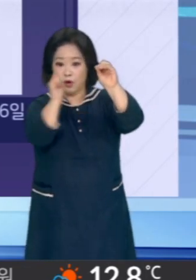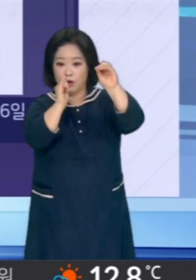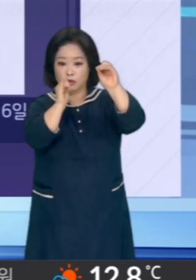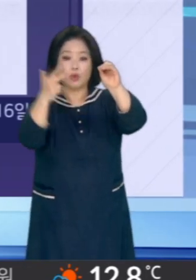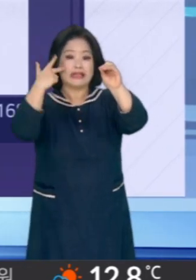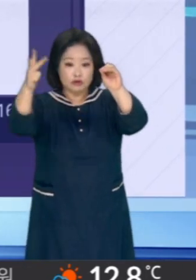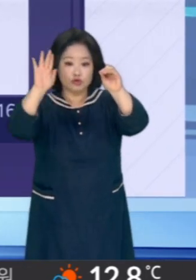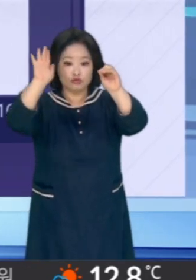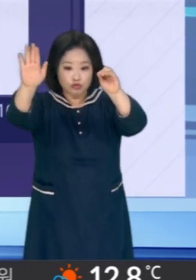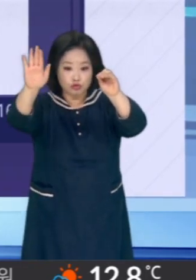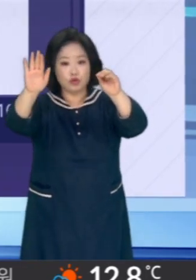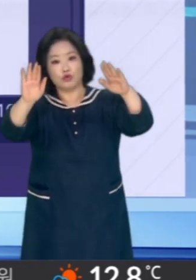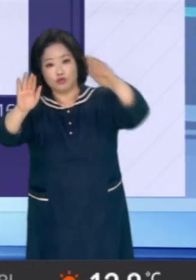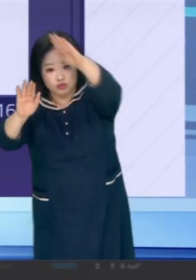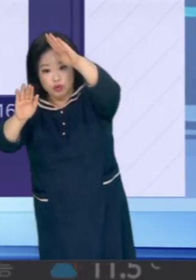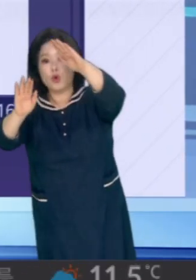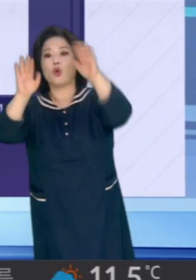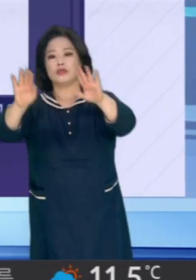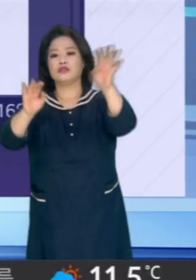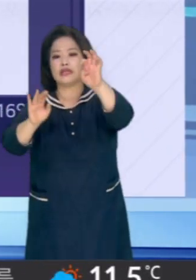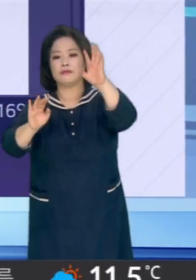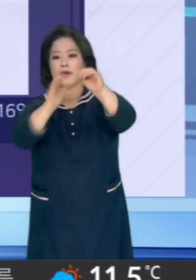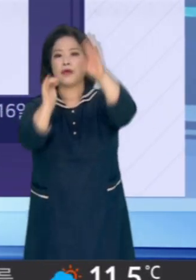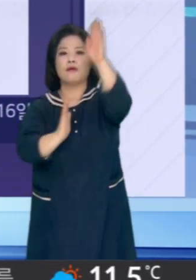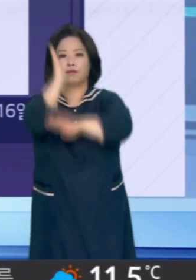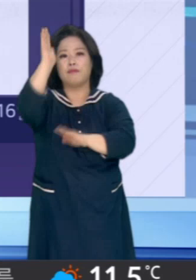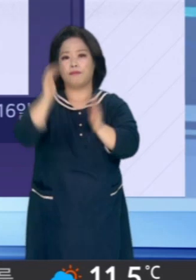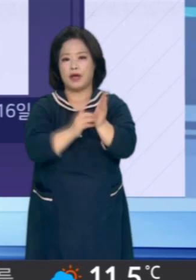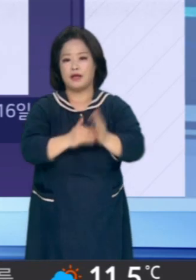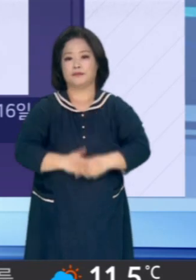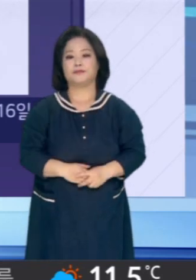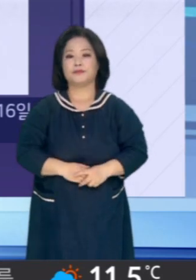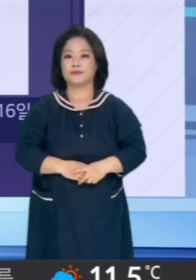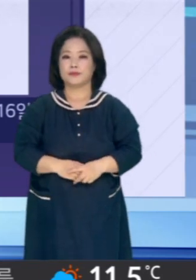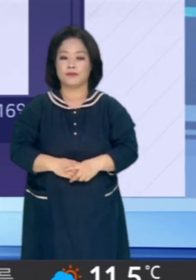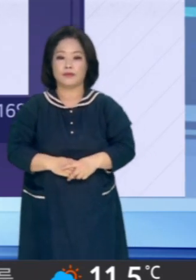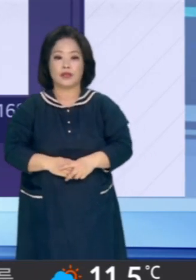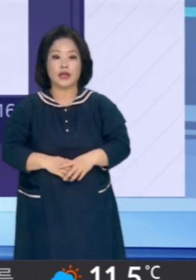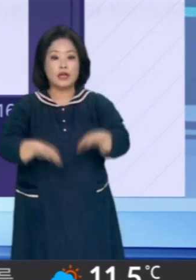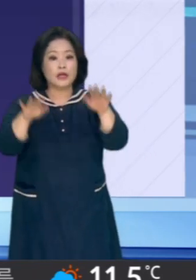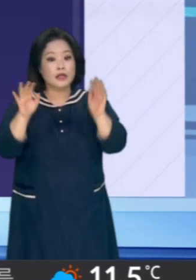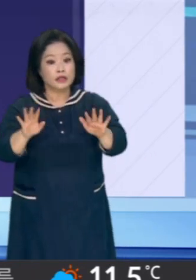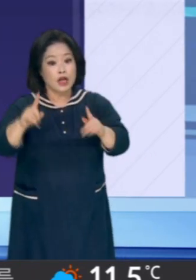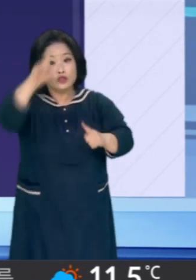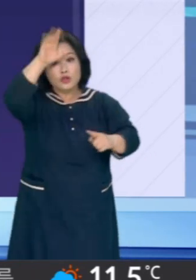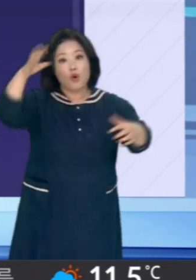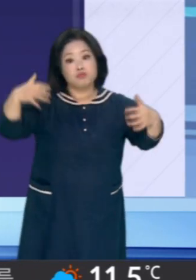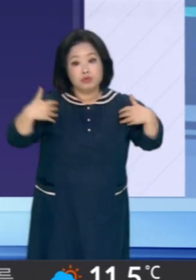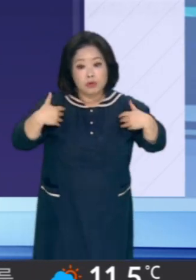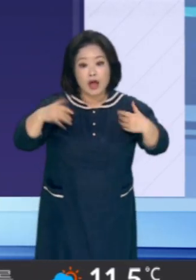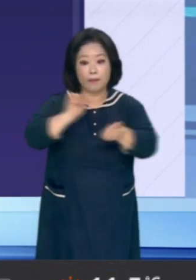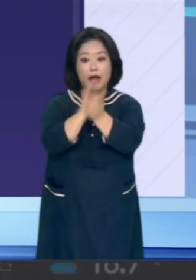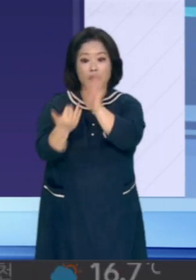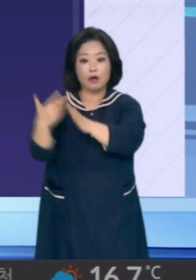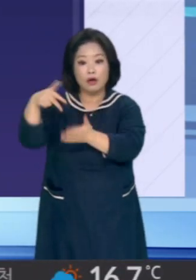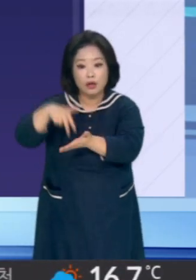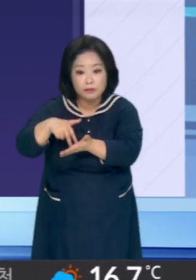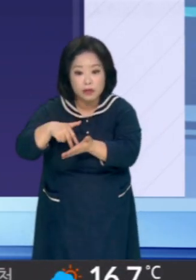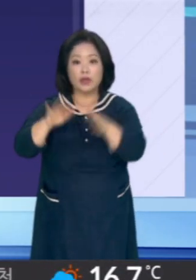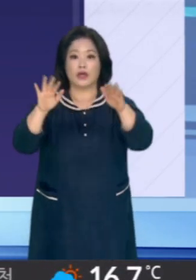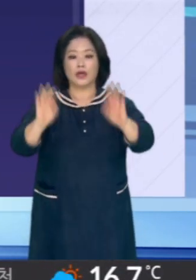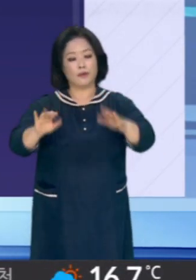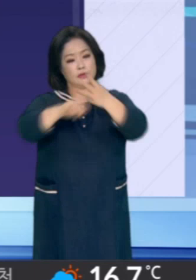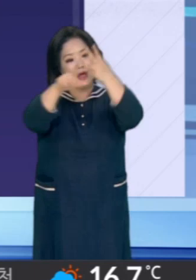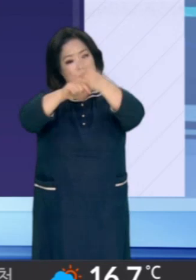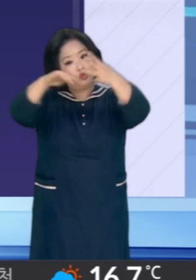일주일 후인 오늘은 사상 첫 40만 명대를 넘어섰습니다. 자, 앞서 정부와 방역당국은 이달